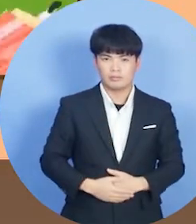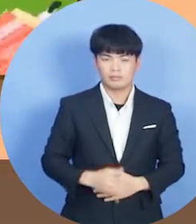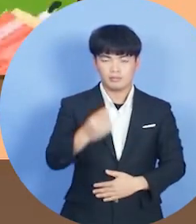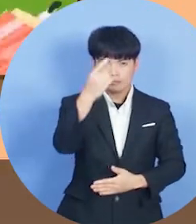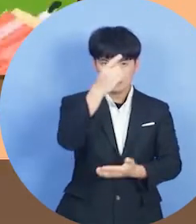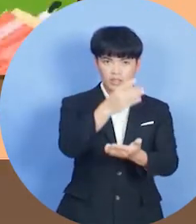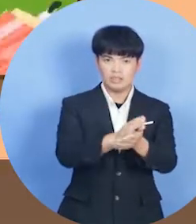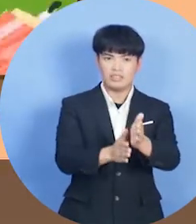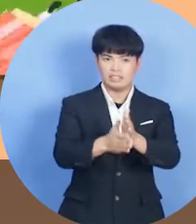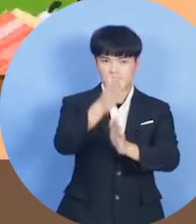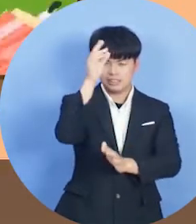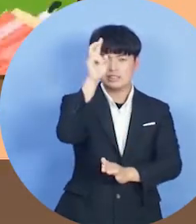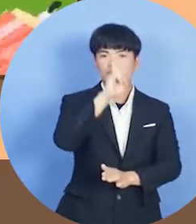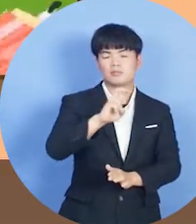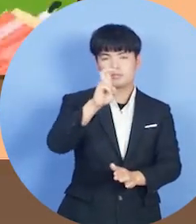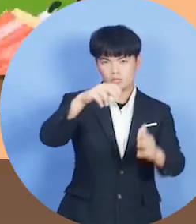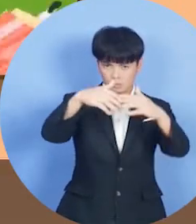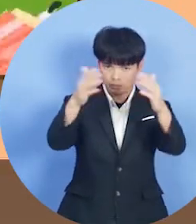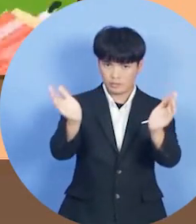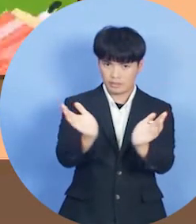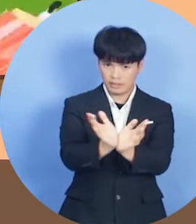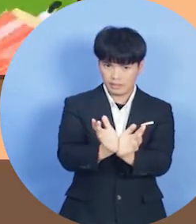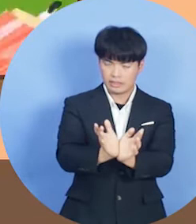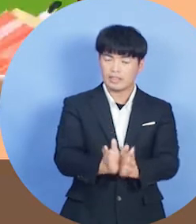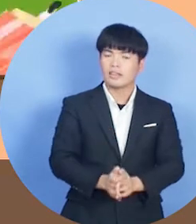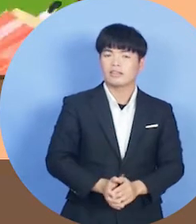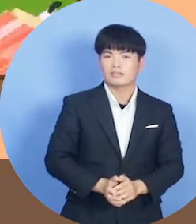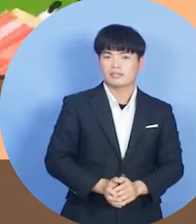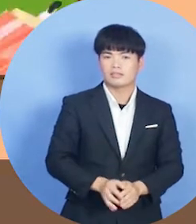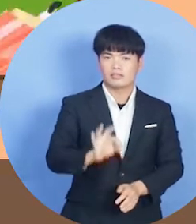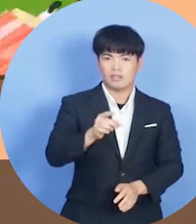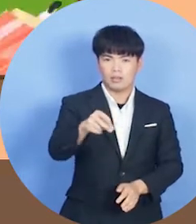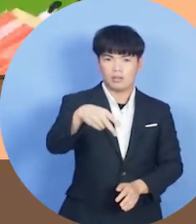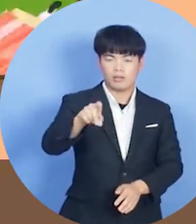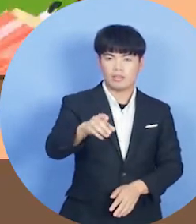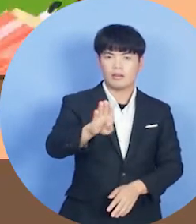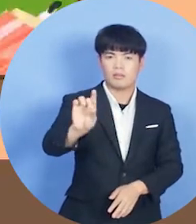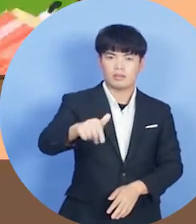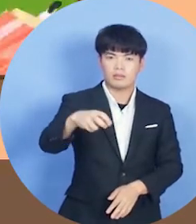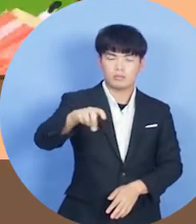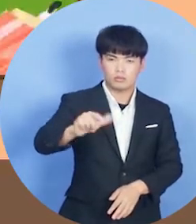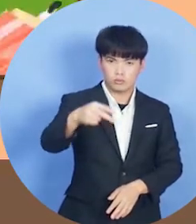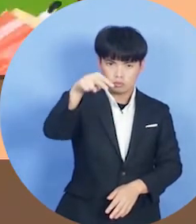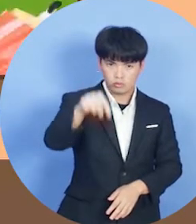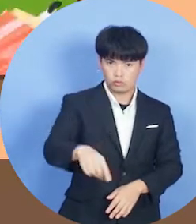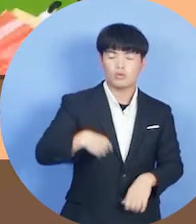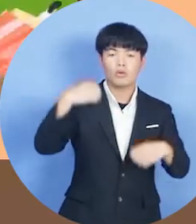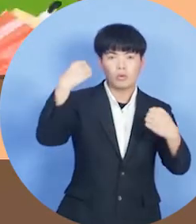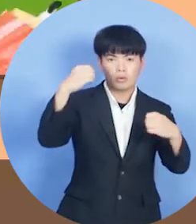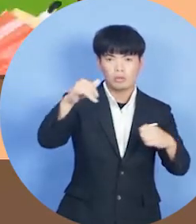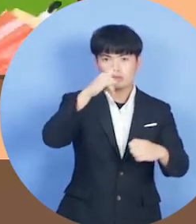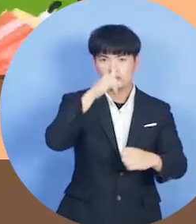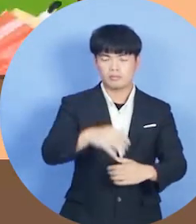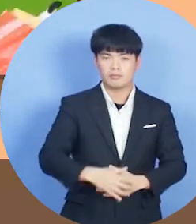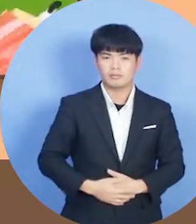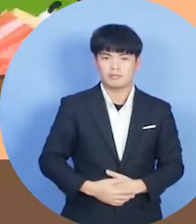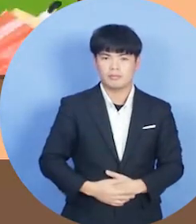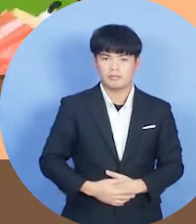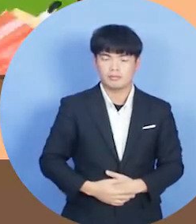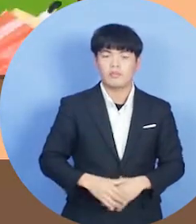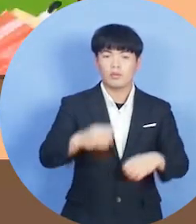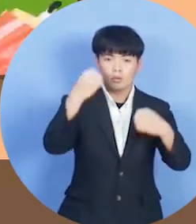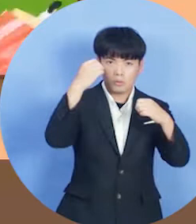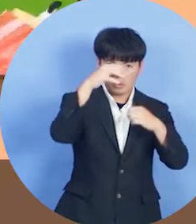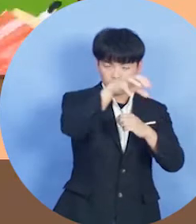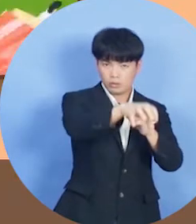천안시립예술단의 뮤지컬 어사방문수가 10월 12일부터 13일까지 천안예술의 전당 소공연장에서 개최됩니다.